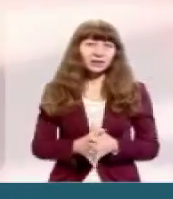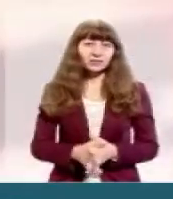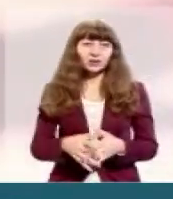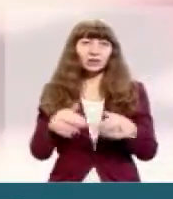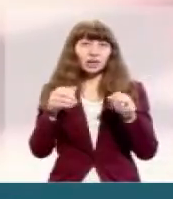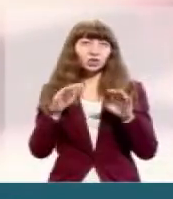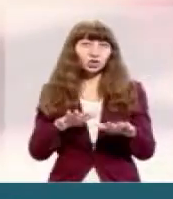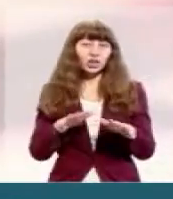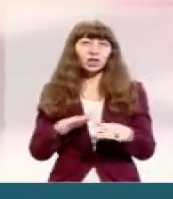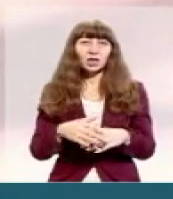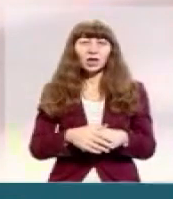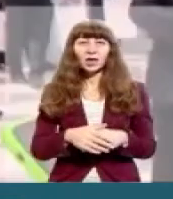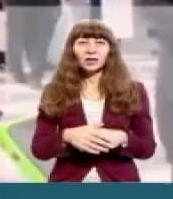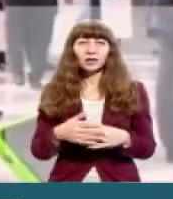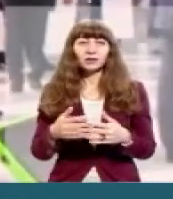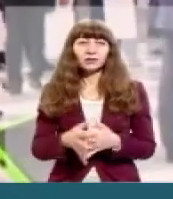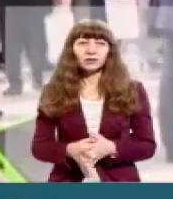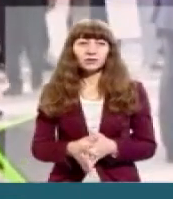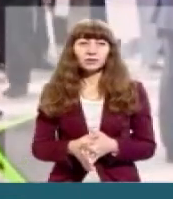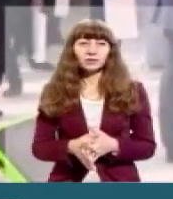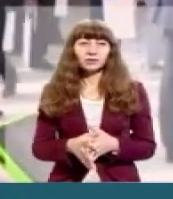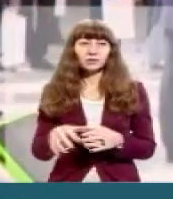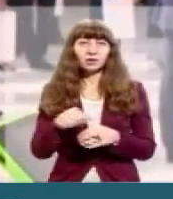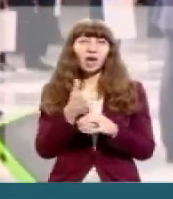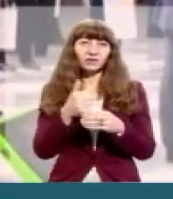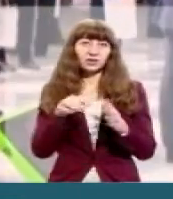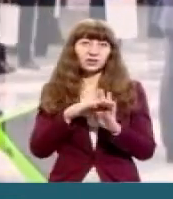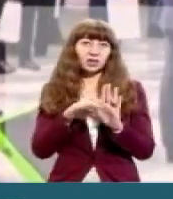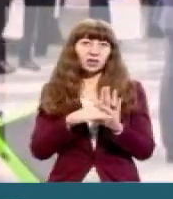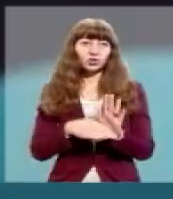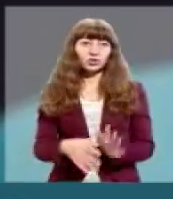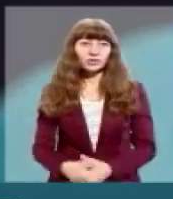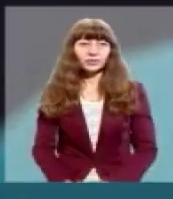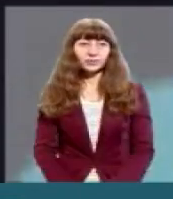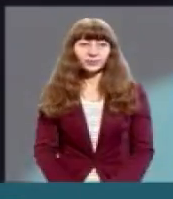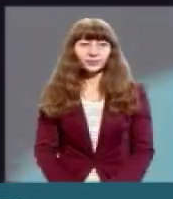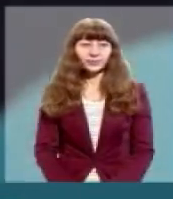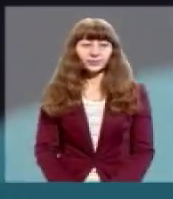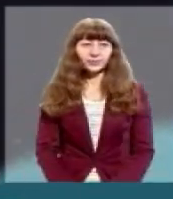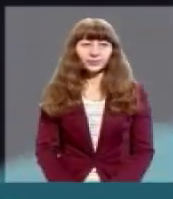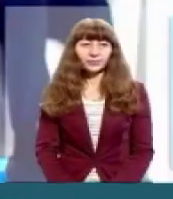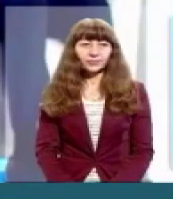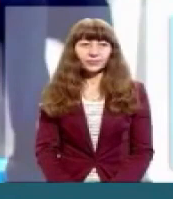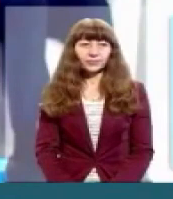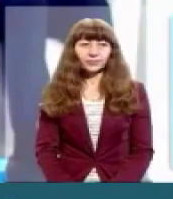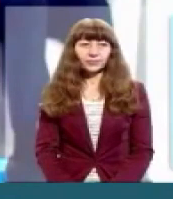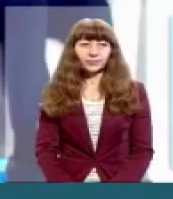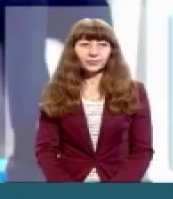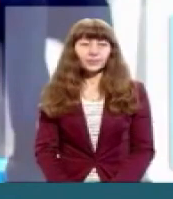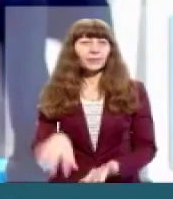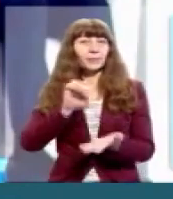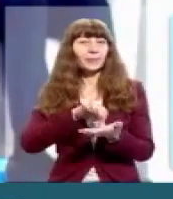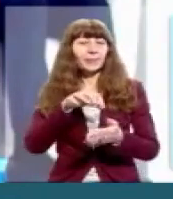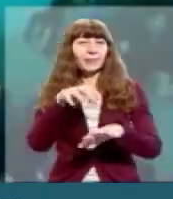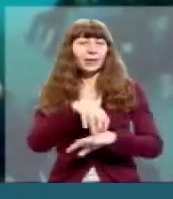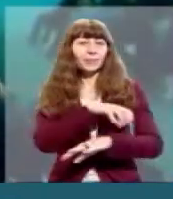министрлікке қоюға жол мәселесі бойынша соның шешімдерін бірлейік деп. Партия төрағасы